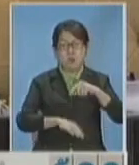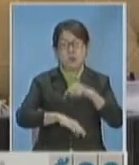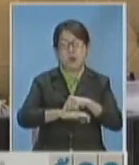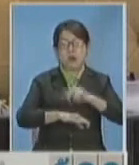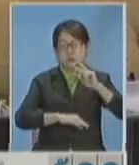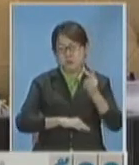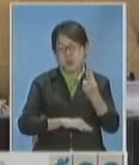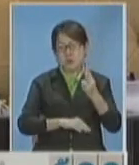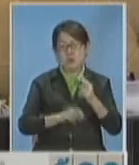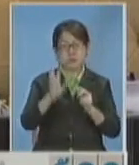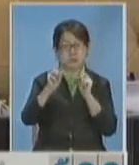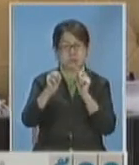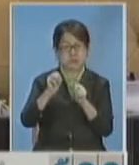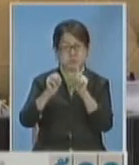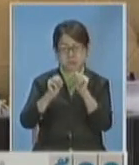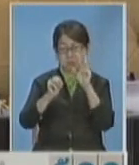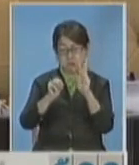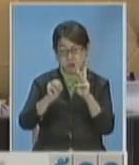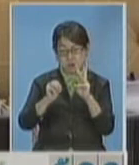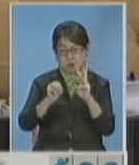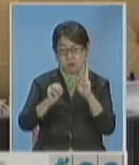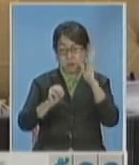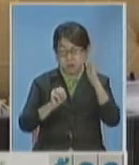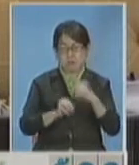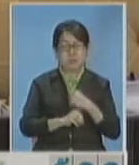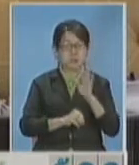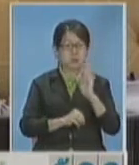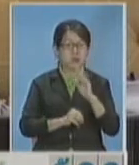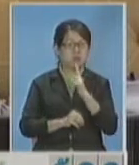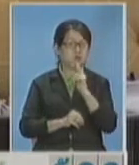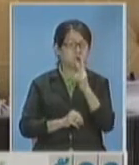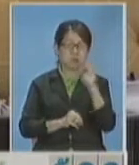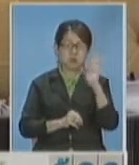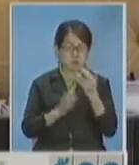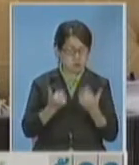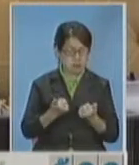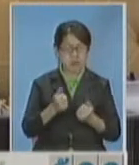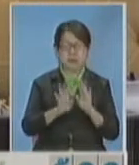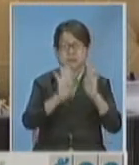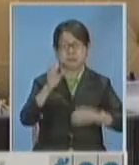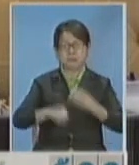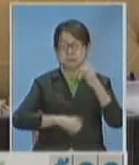ทีในวันหลังในโอกาสหน้าครับก็ใช้โอกาสนี้ซะเลย